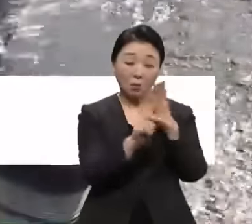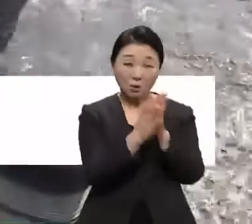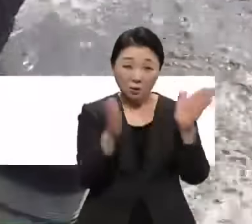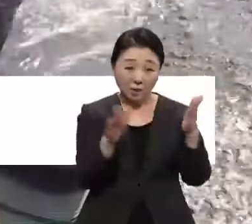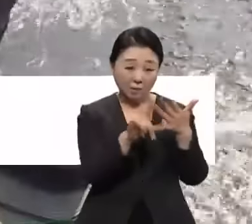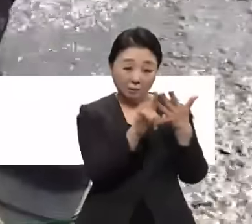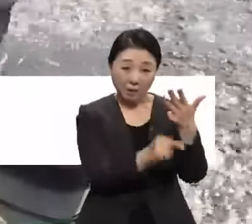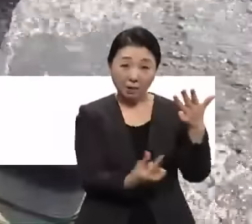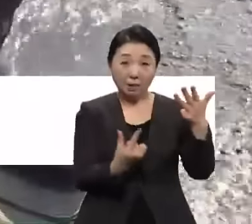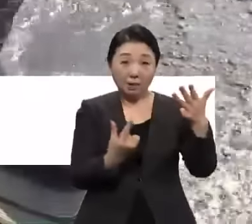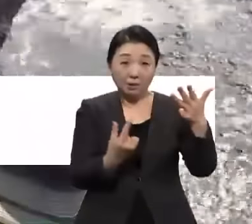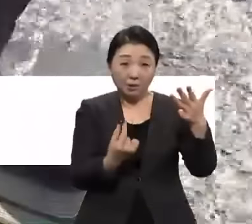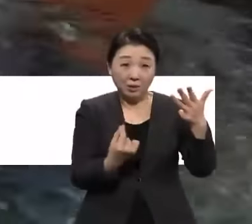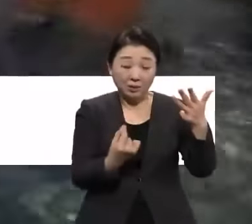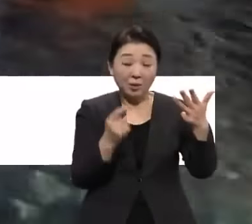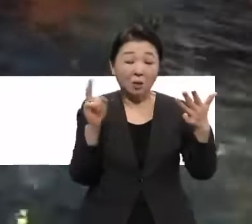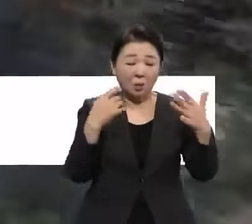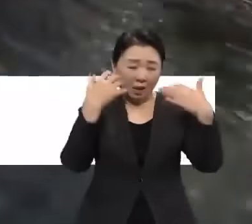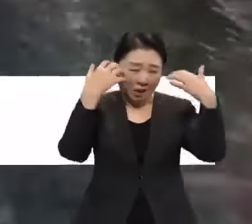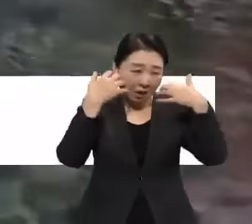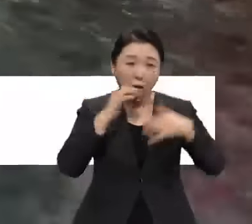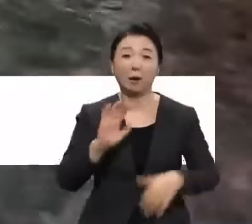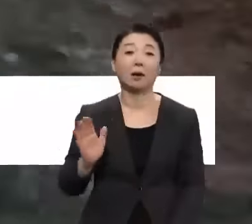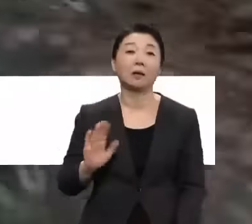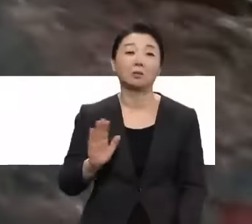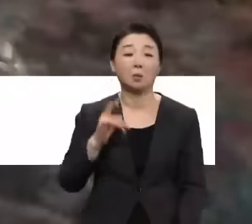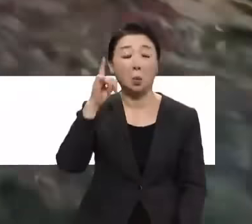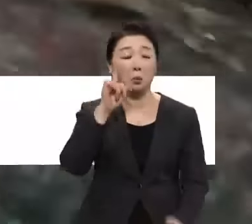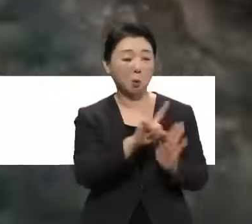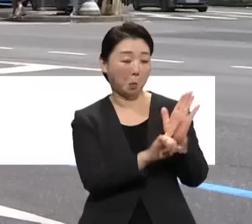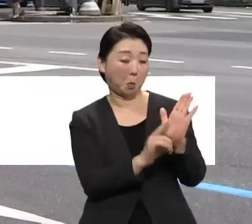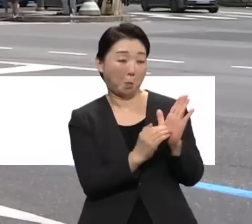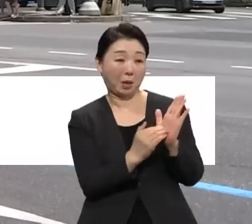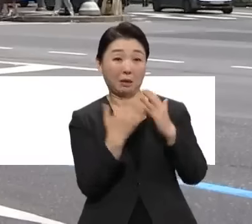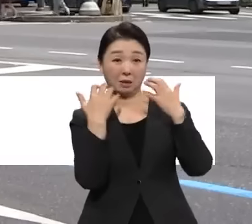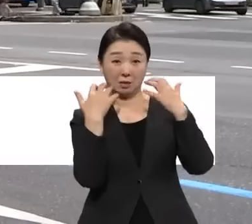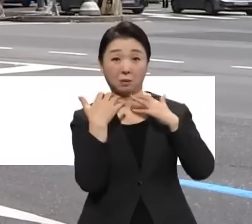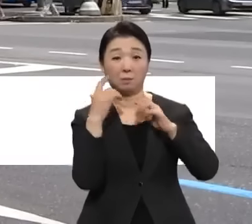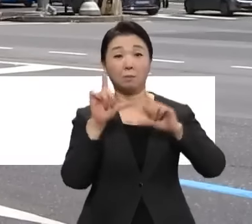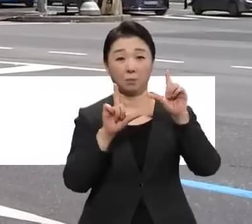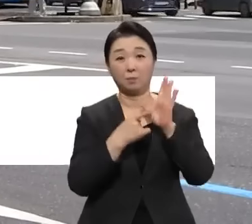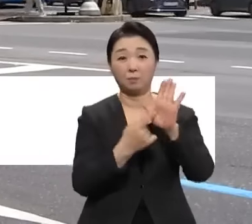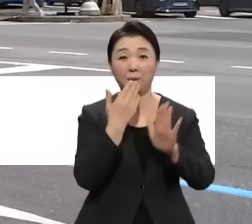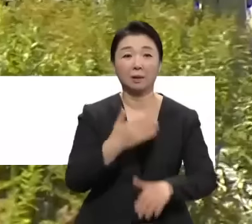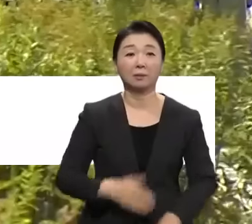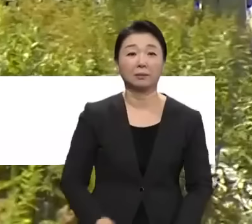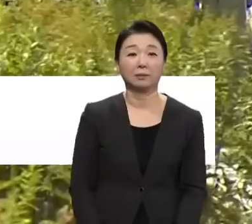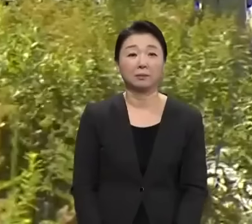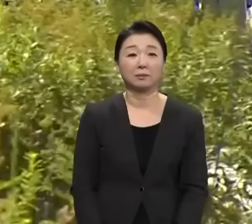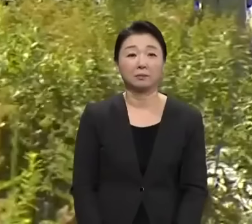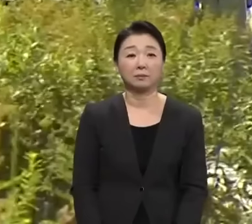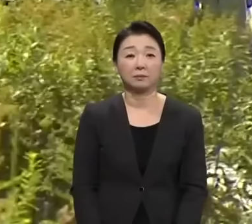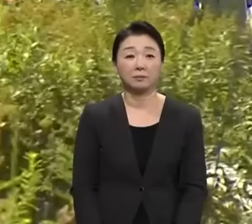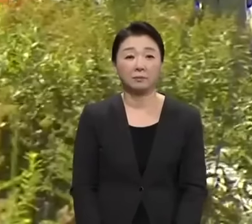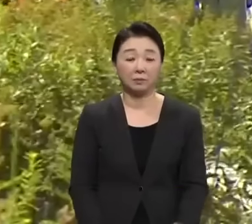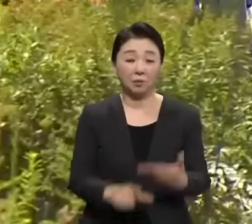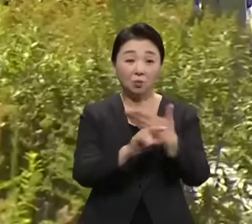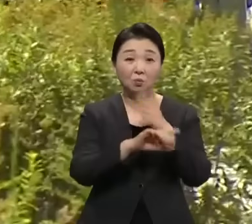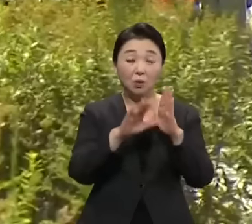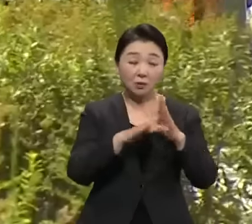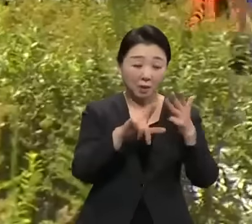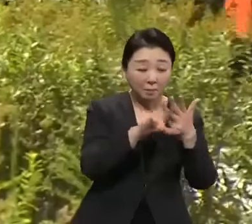달과 같은 지속적인 무더위보다는 한 단계 낮은 더위의 형태로 나타날 가능성이 높습니다. 다음 달에는